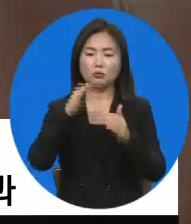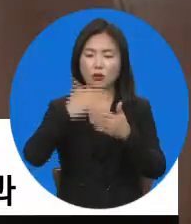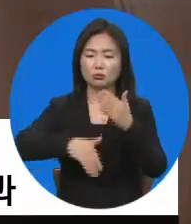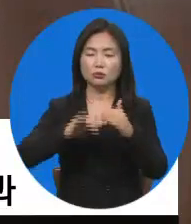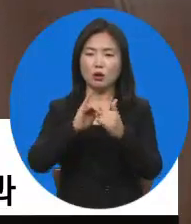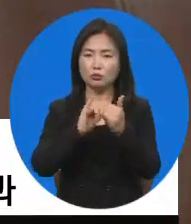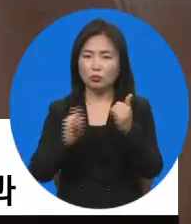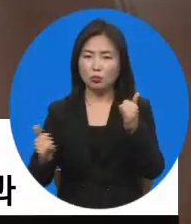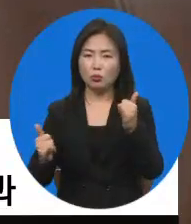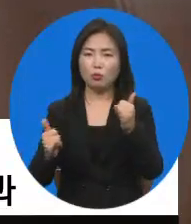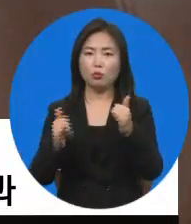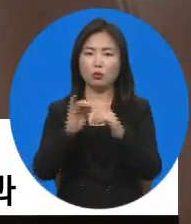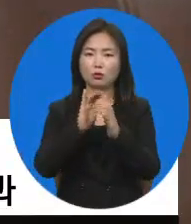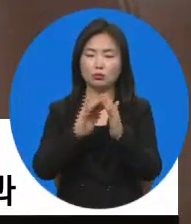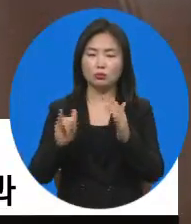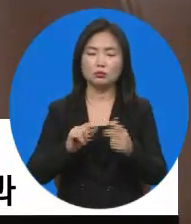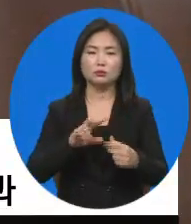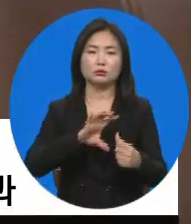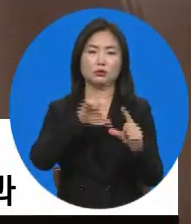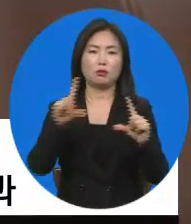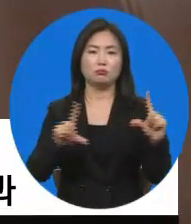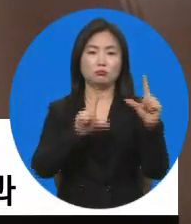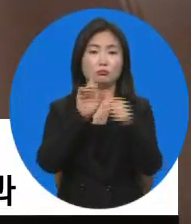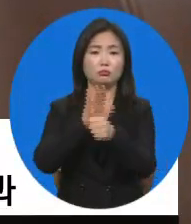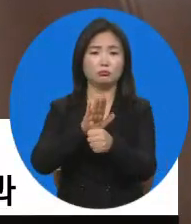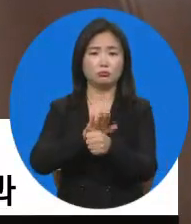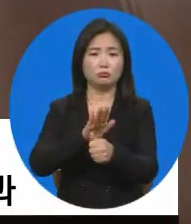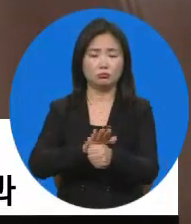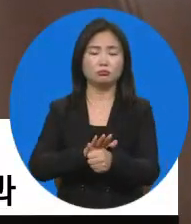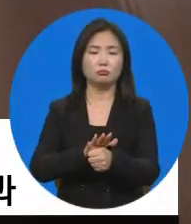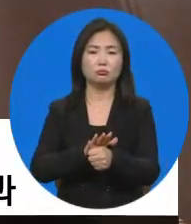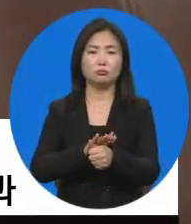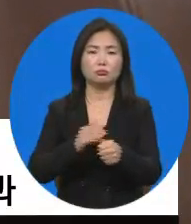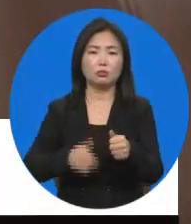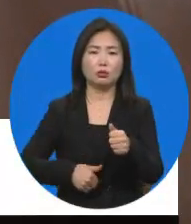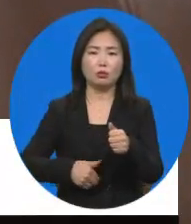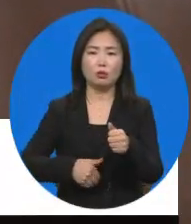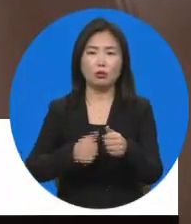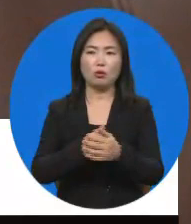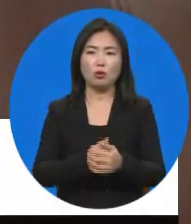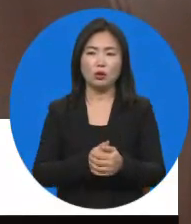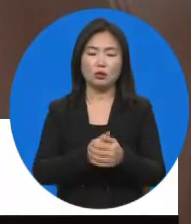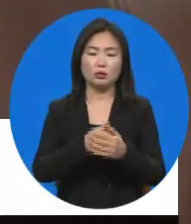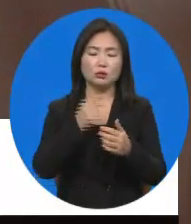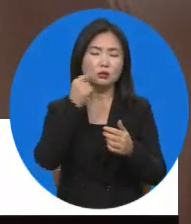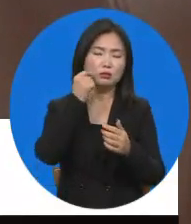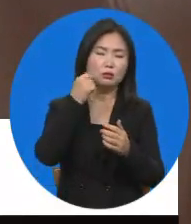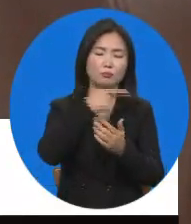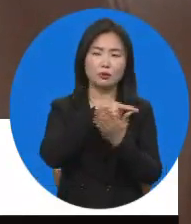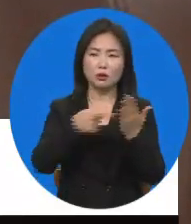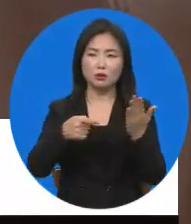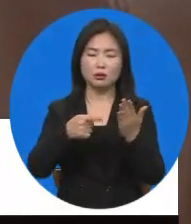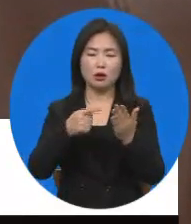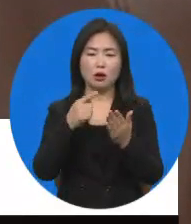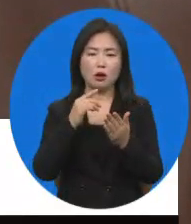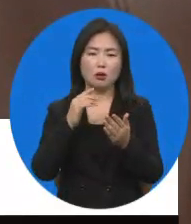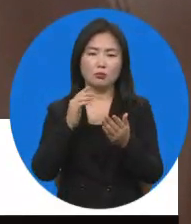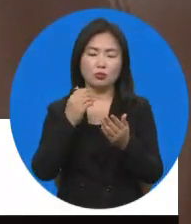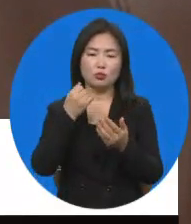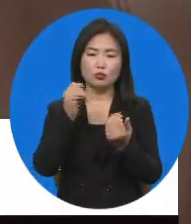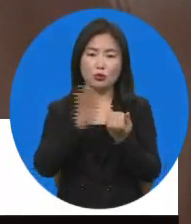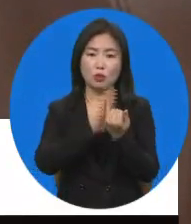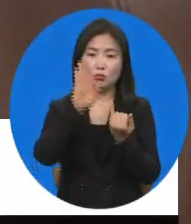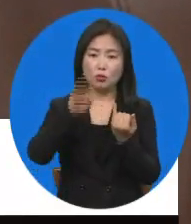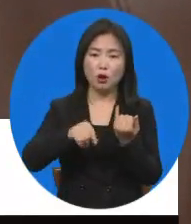분들에 대한 그런 삶을 좀 살피는 그러한 부분과 또 일제로부터 실제 피해를 받았던 위안부 할머니들의